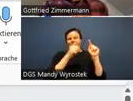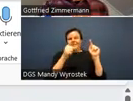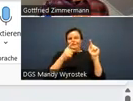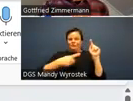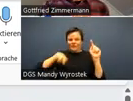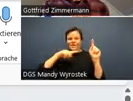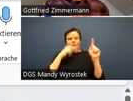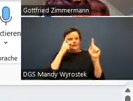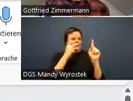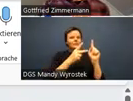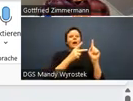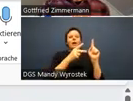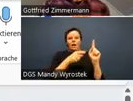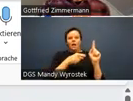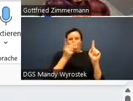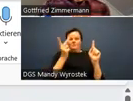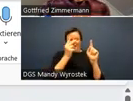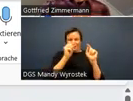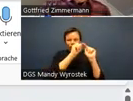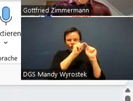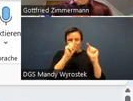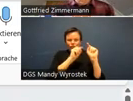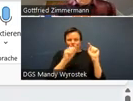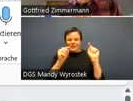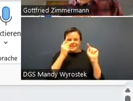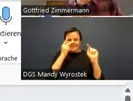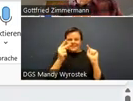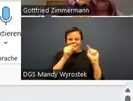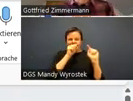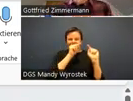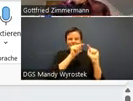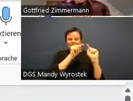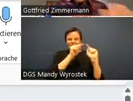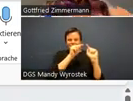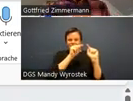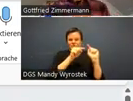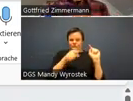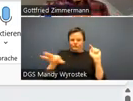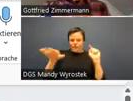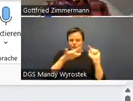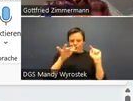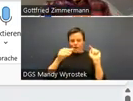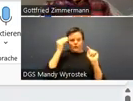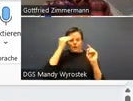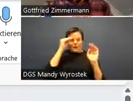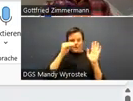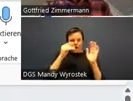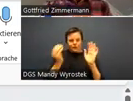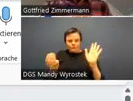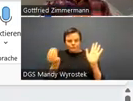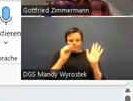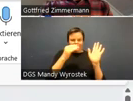Die beiden Striche hier, hat jemand irgendwie einen Kommentar hinzugefügt? Bitte ignorieren Sie das.